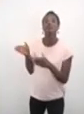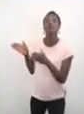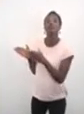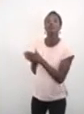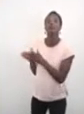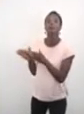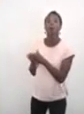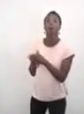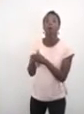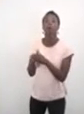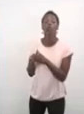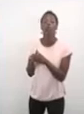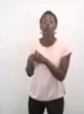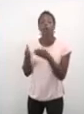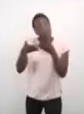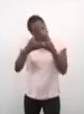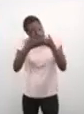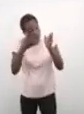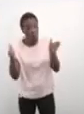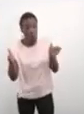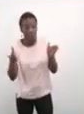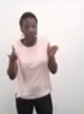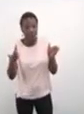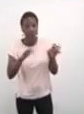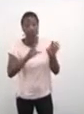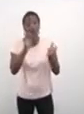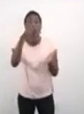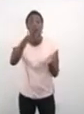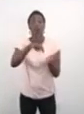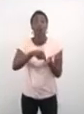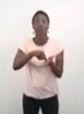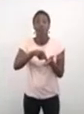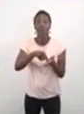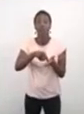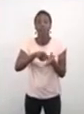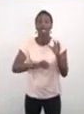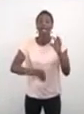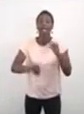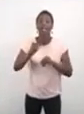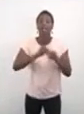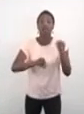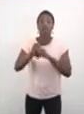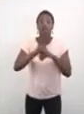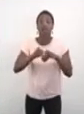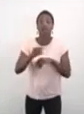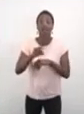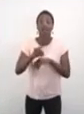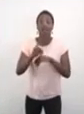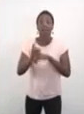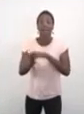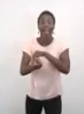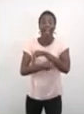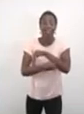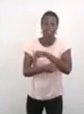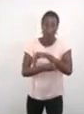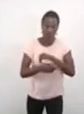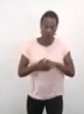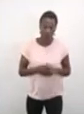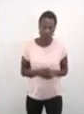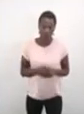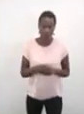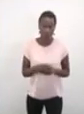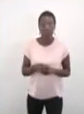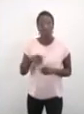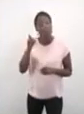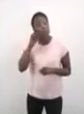addiction. Allons-y ensemble, mobilisons nos parlementaires pour demander qu'elle soit enfin mise en œuvre, puisque l'un des problèmes de ce